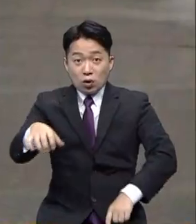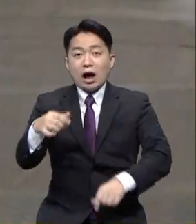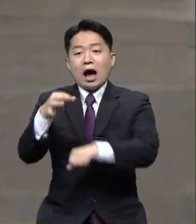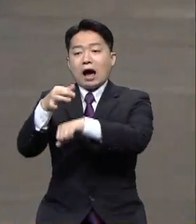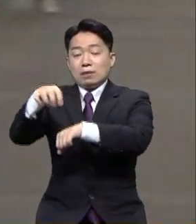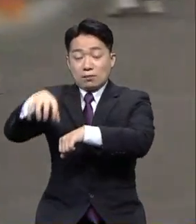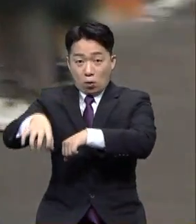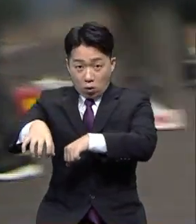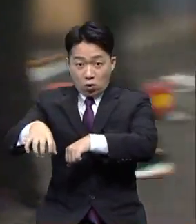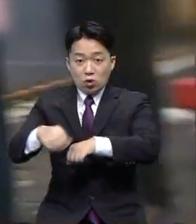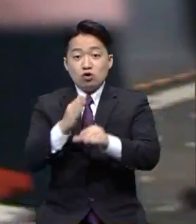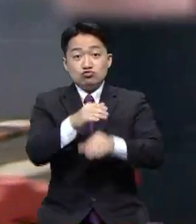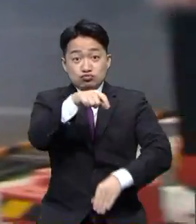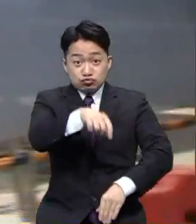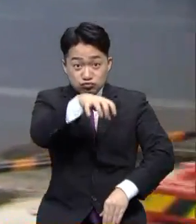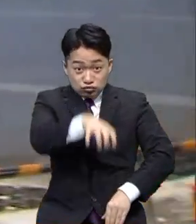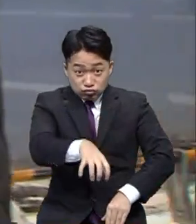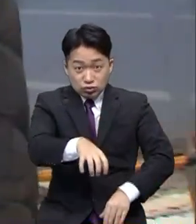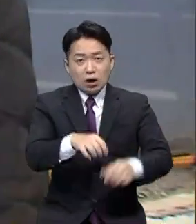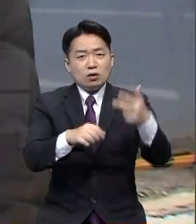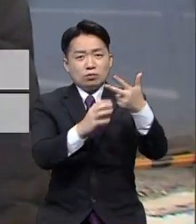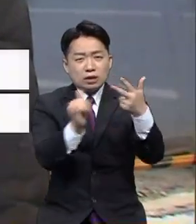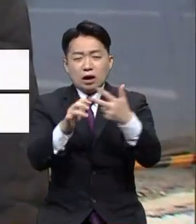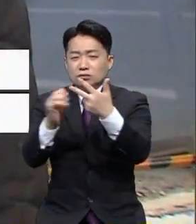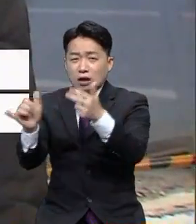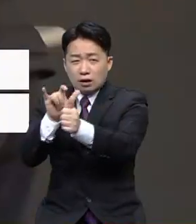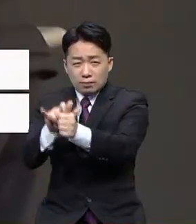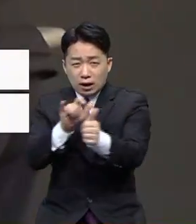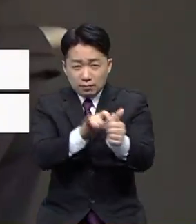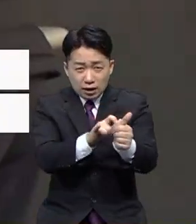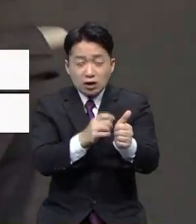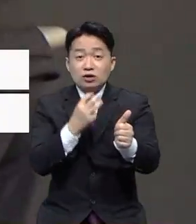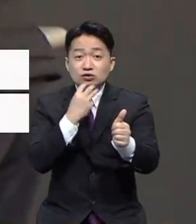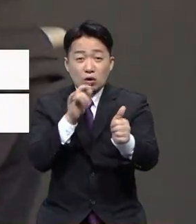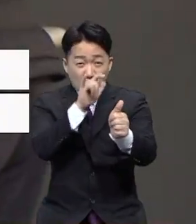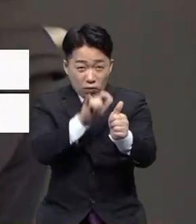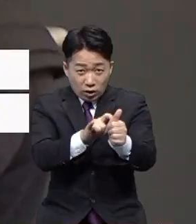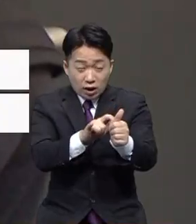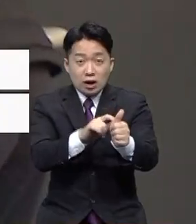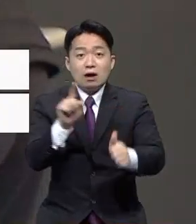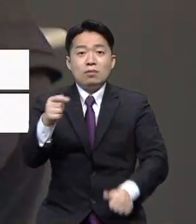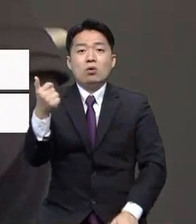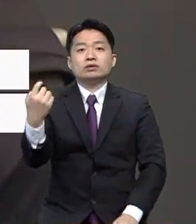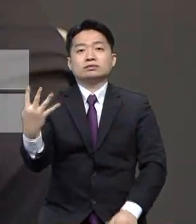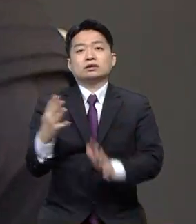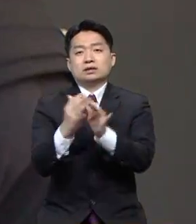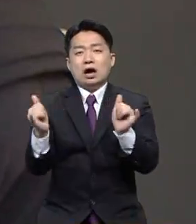복지시설에서 각각 7명씩 확진자가 발생하면서 서울 확진자가 154명으로